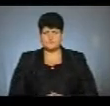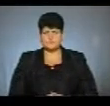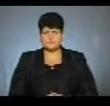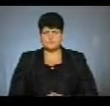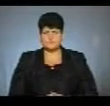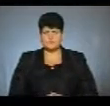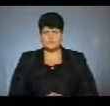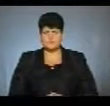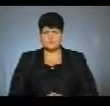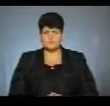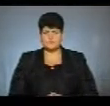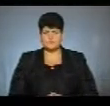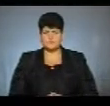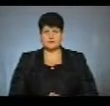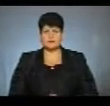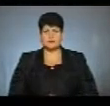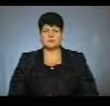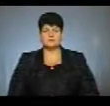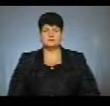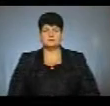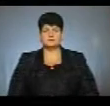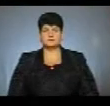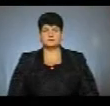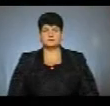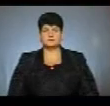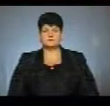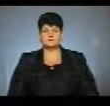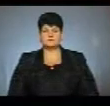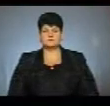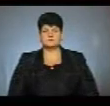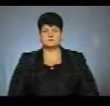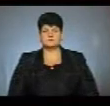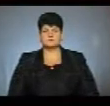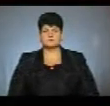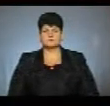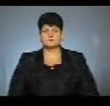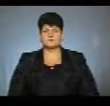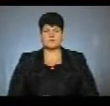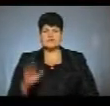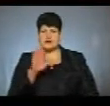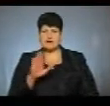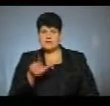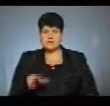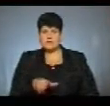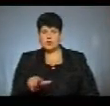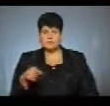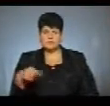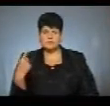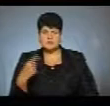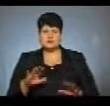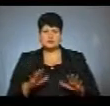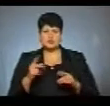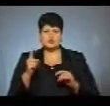Котенко, Андрій Прокопів. Новини на Суспільному. Тернопільщина. За вересень на дорогах Тернопільщини